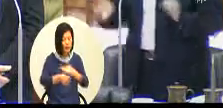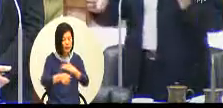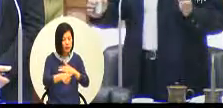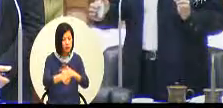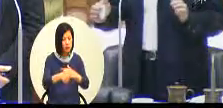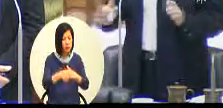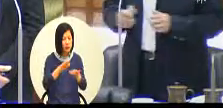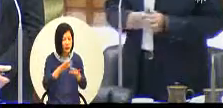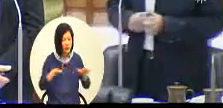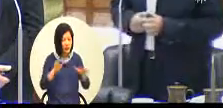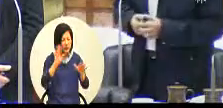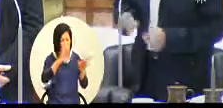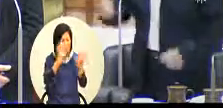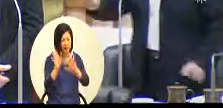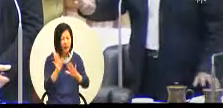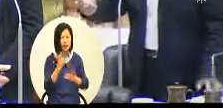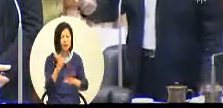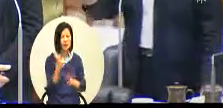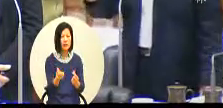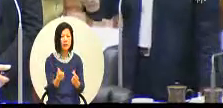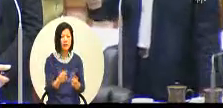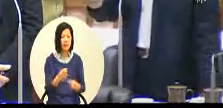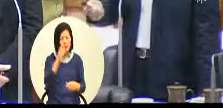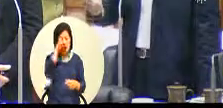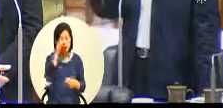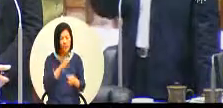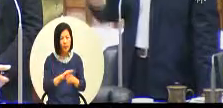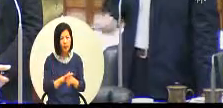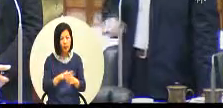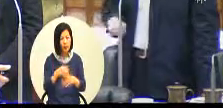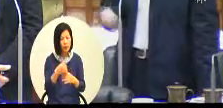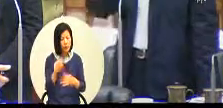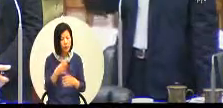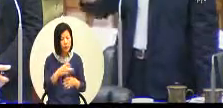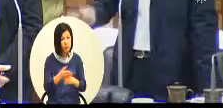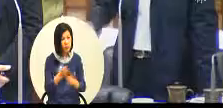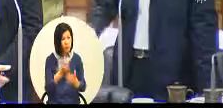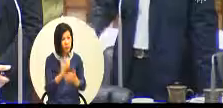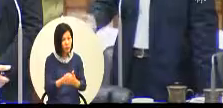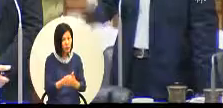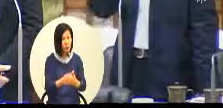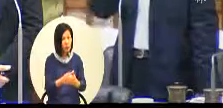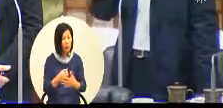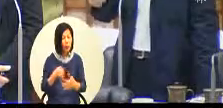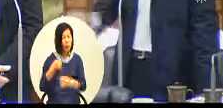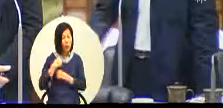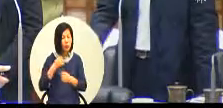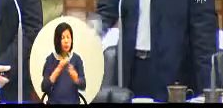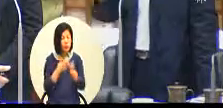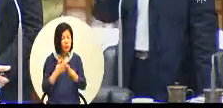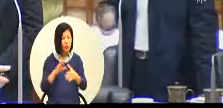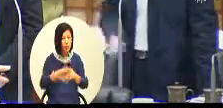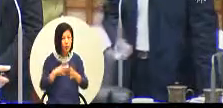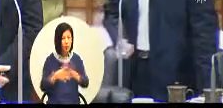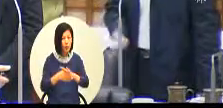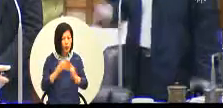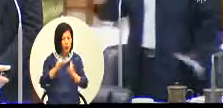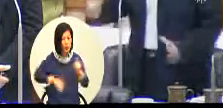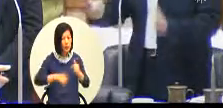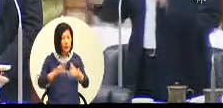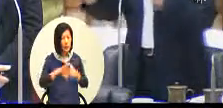驻。那我们来讲的话，它到底黄埔这个新村，你保留下来的眷村文化，以及它的历史人